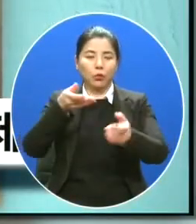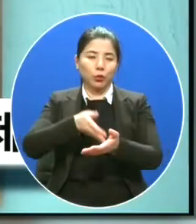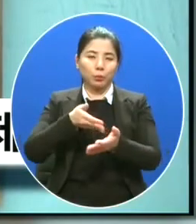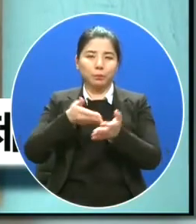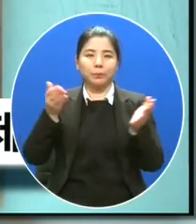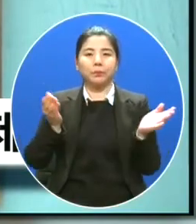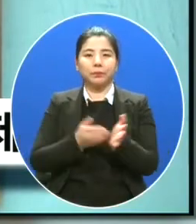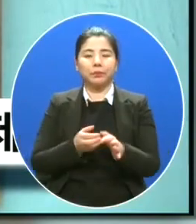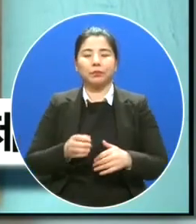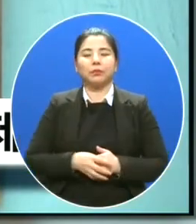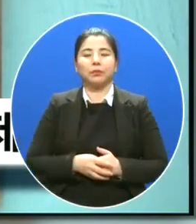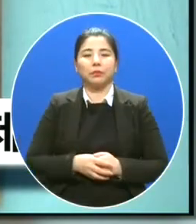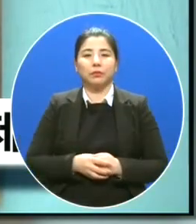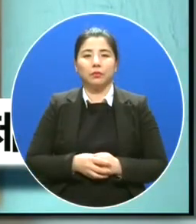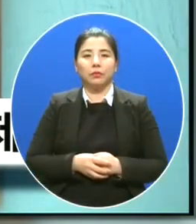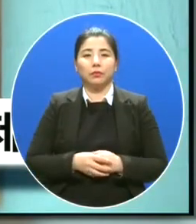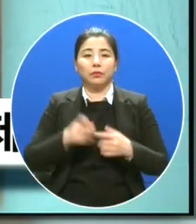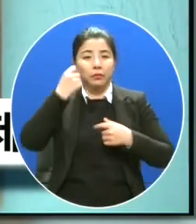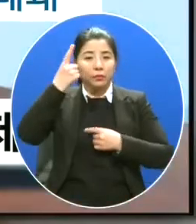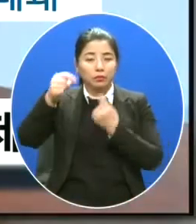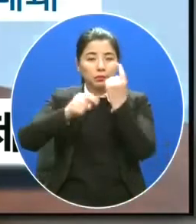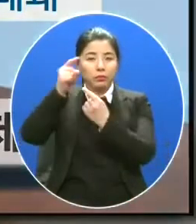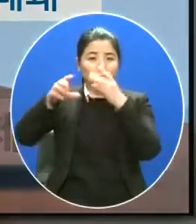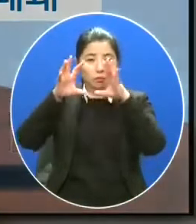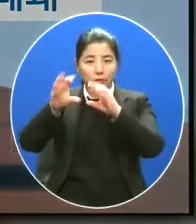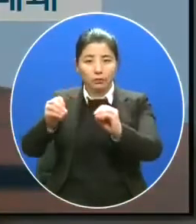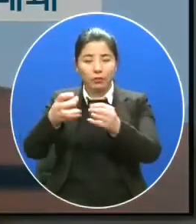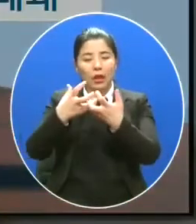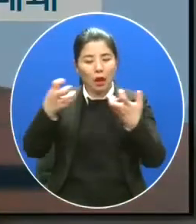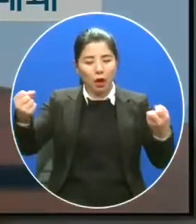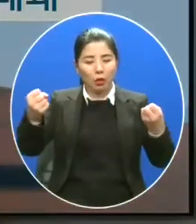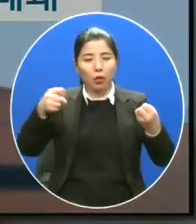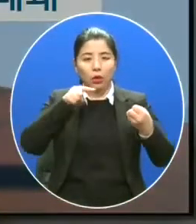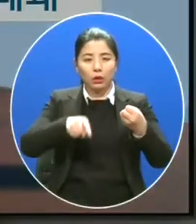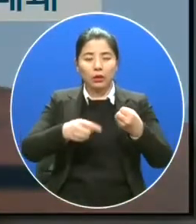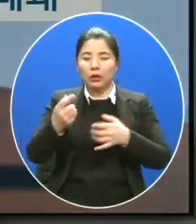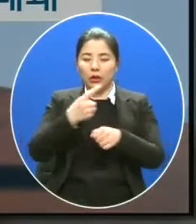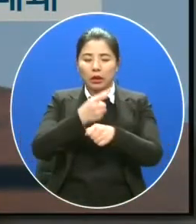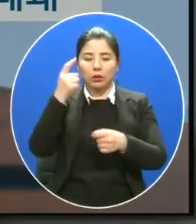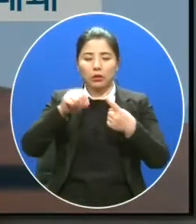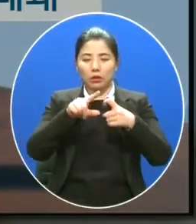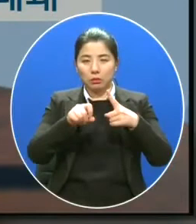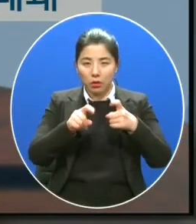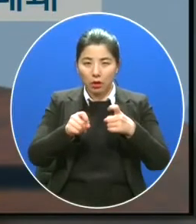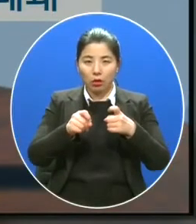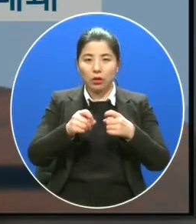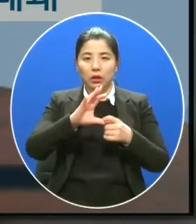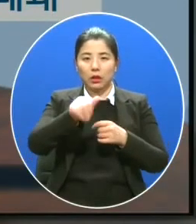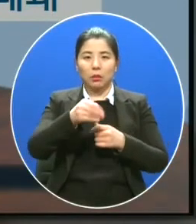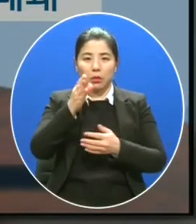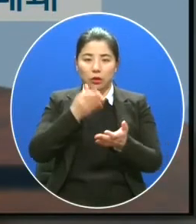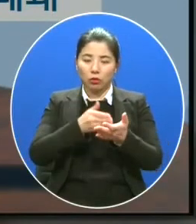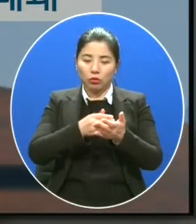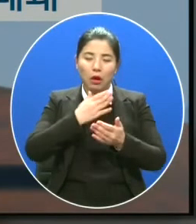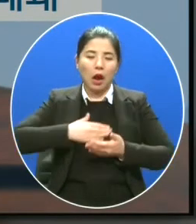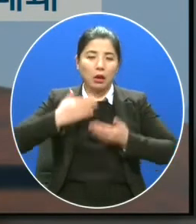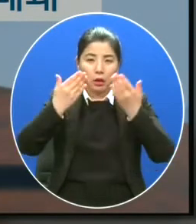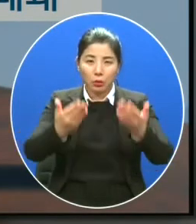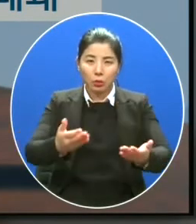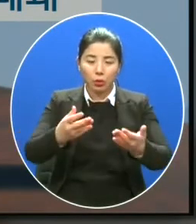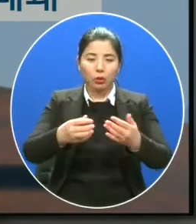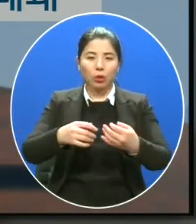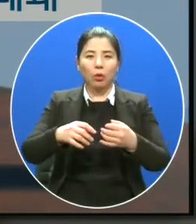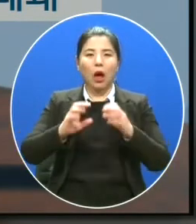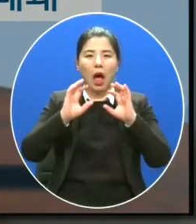내려졌다는 보도도 나왔습니다. 1개월 영업정지 처분과는 별개로 지난해 11월 CJB 뉴스의 보도로